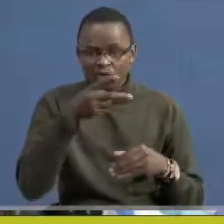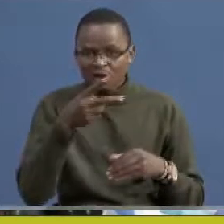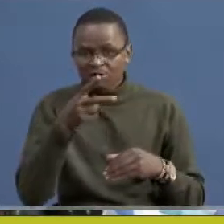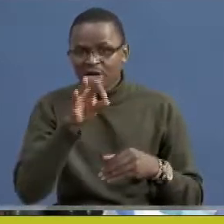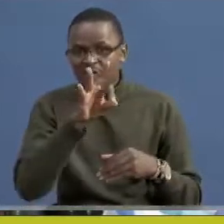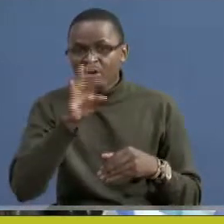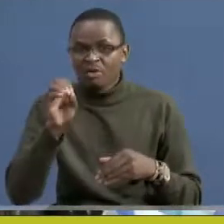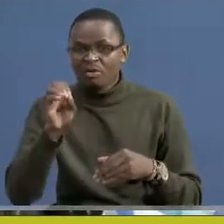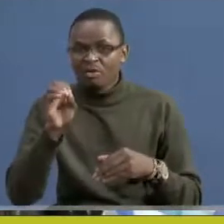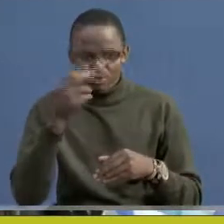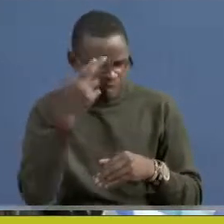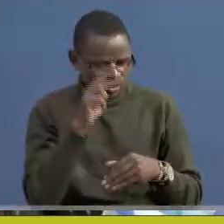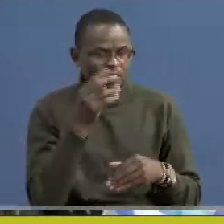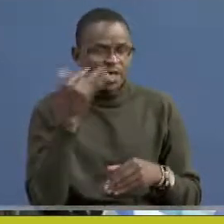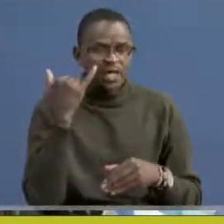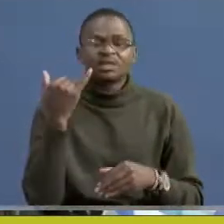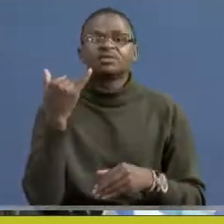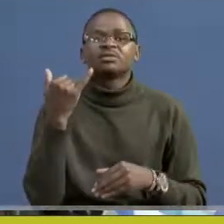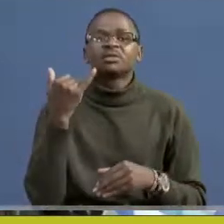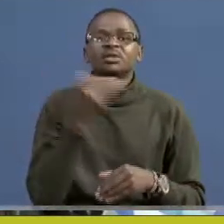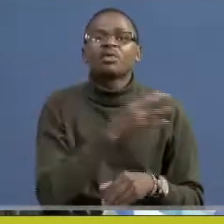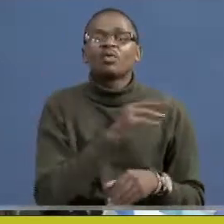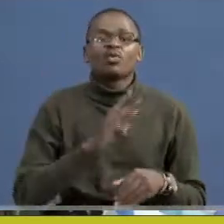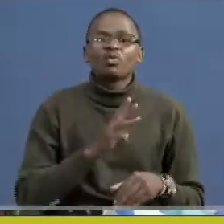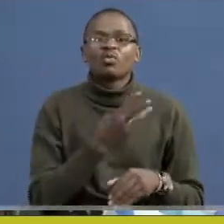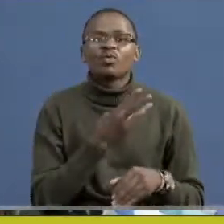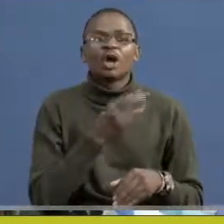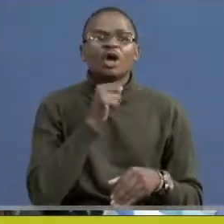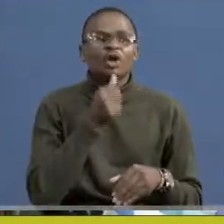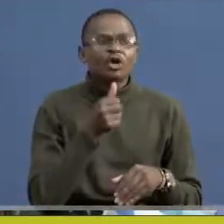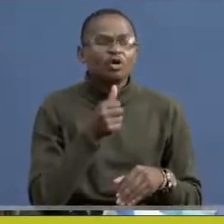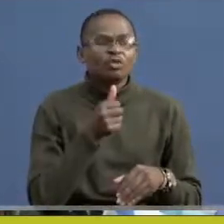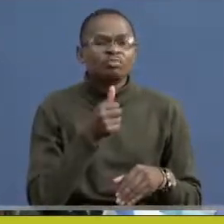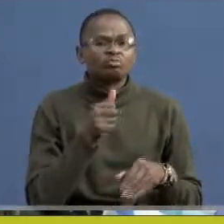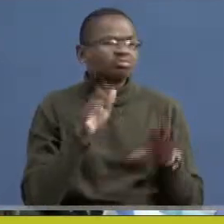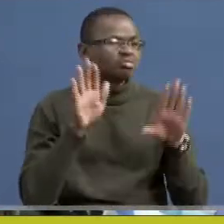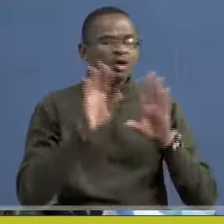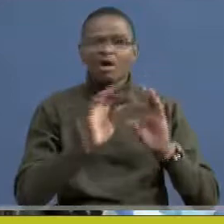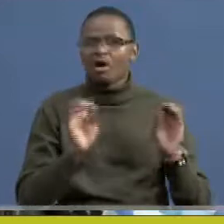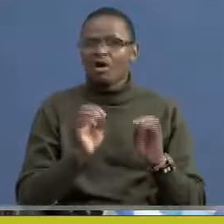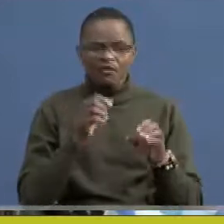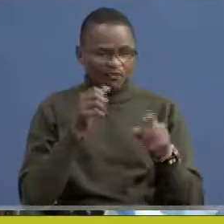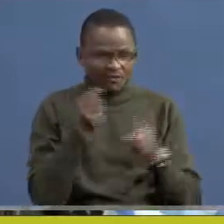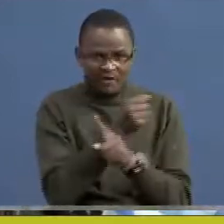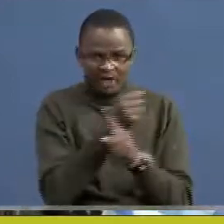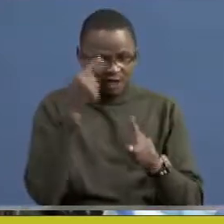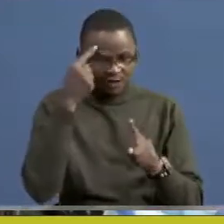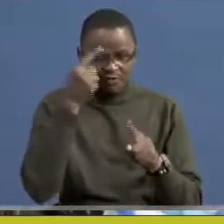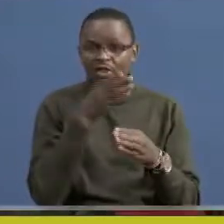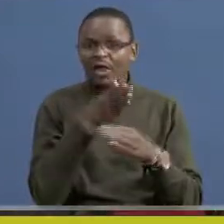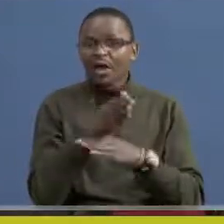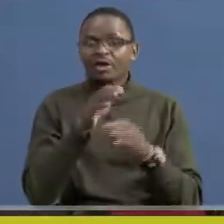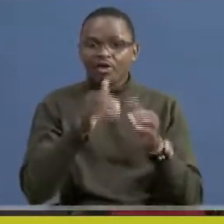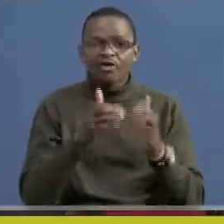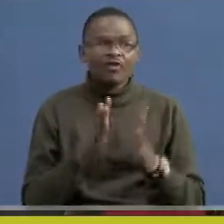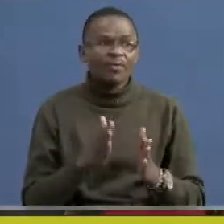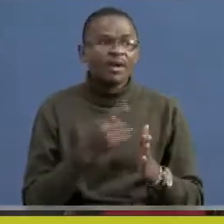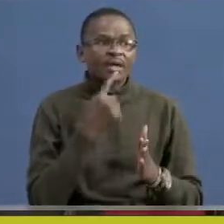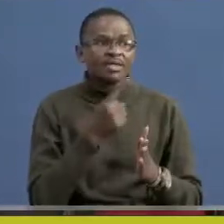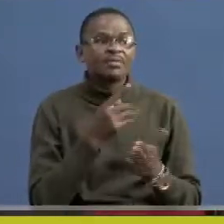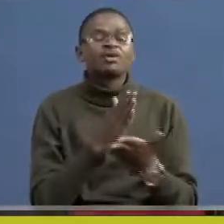2,300, which we saw yesterday, and we are not going to relent on fighting for the right of the farmers. Sema